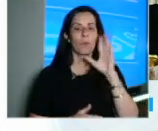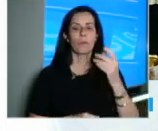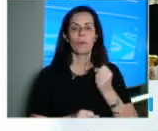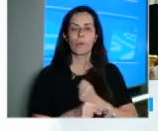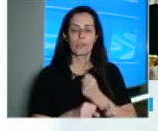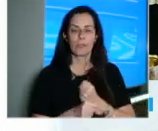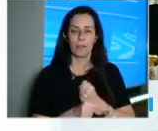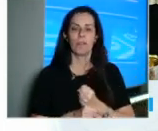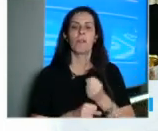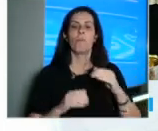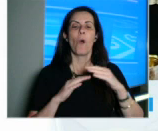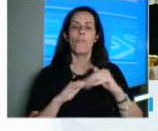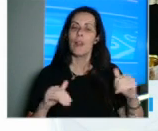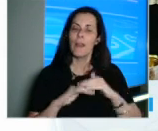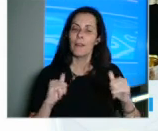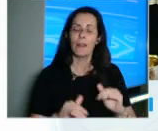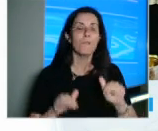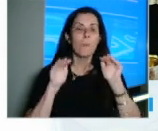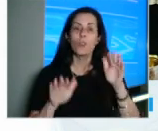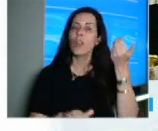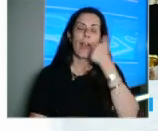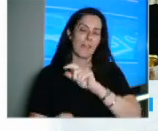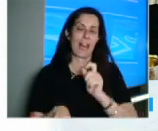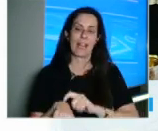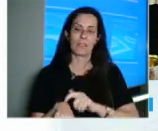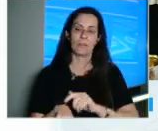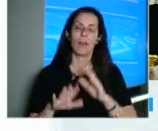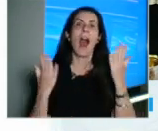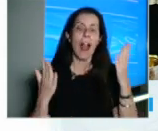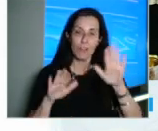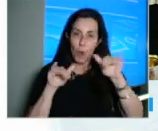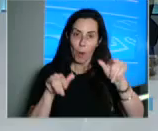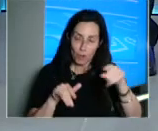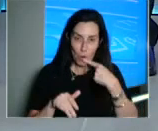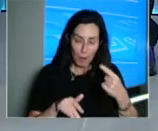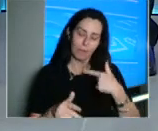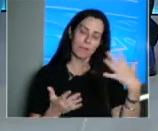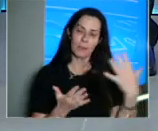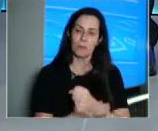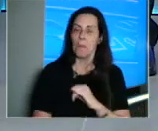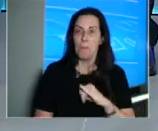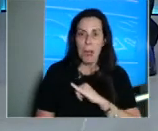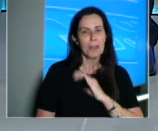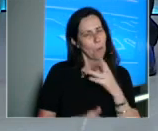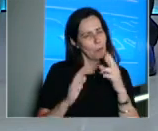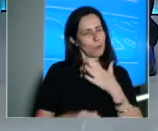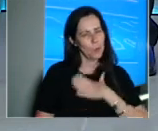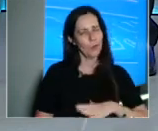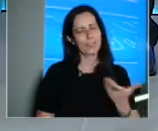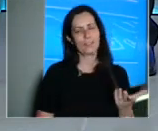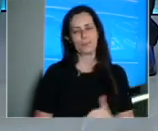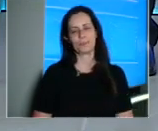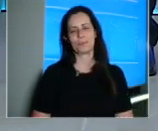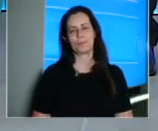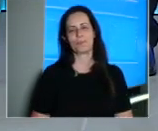מאמו המדהימה, רבקה, למופלט האישית וברכות שחבל על הזמן, רק שהתגשמו. מעניין מה הוא מקווה שהברכות,